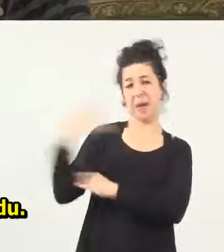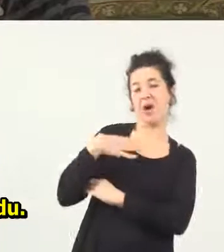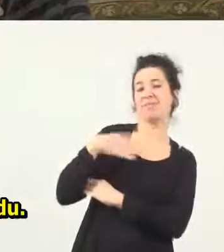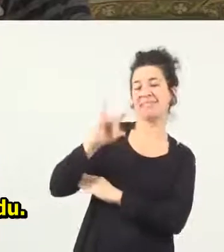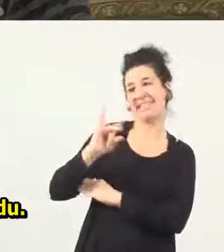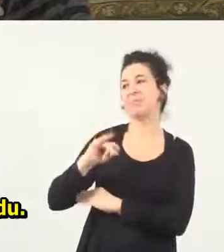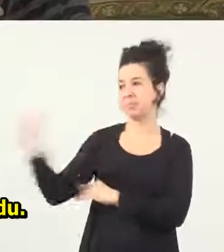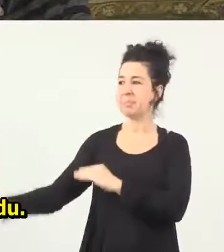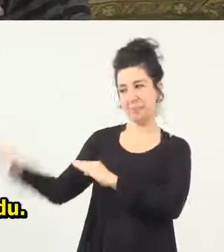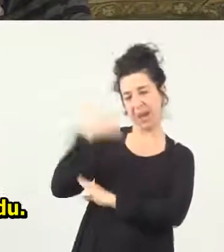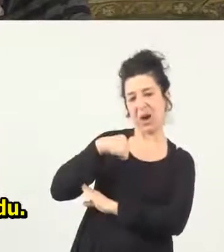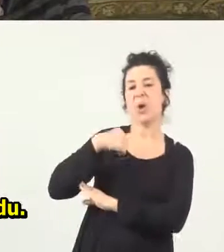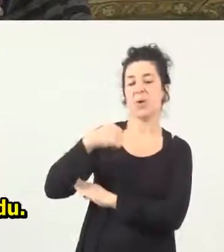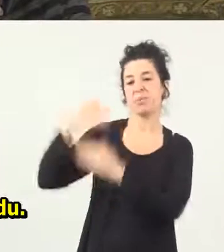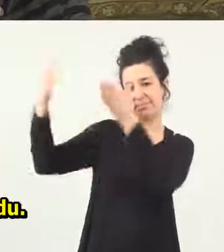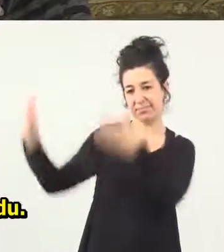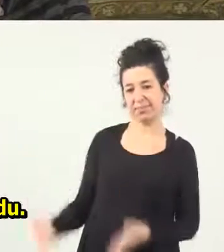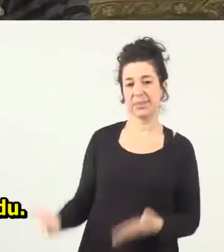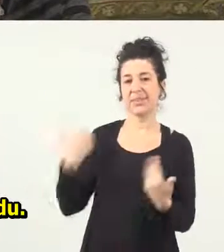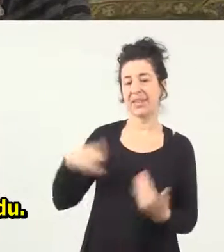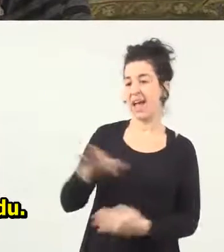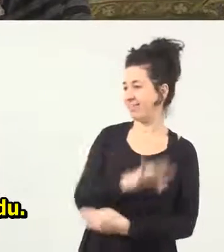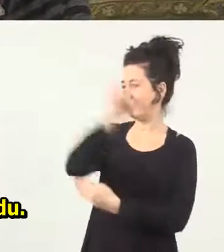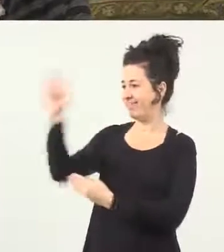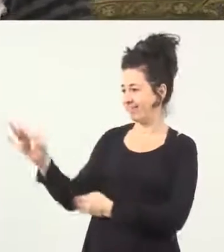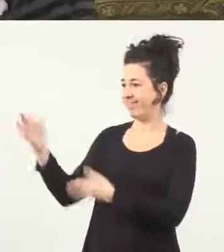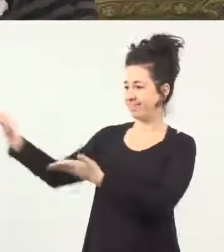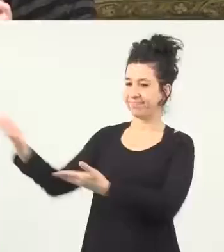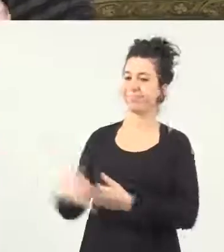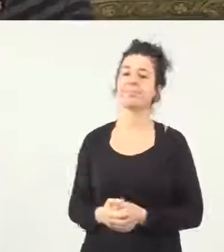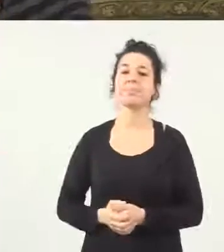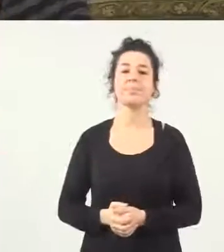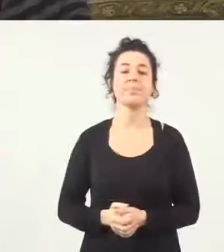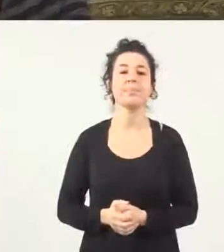bai berak ni baino beto egingo du, eta, hitza zuretzat.